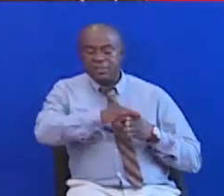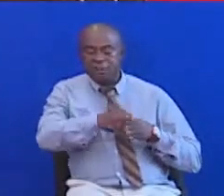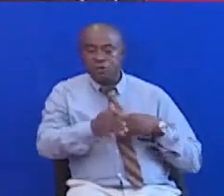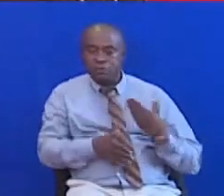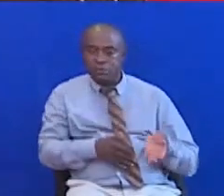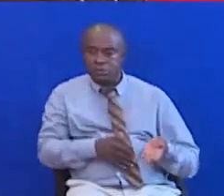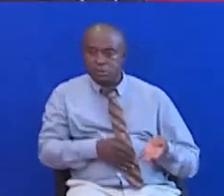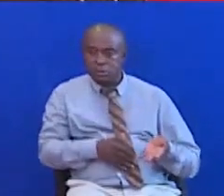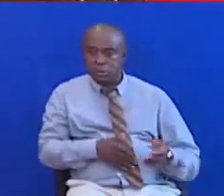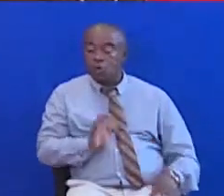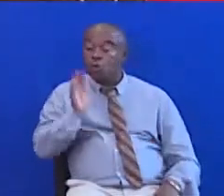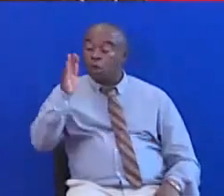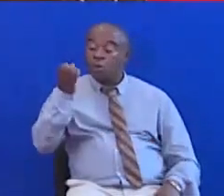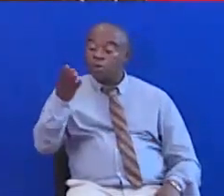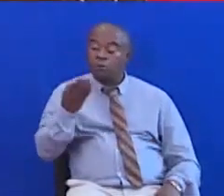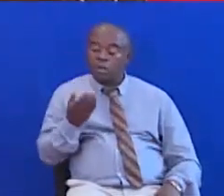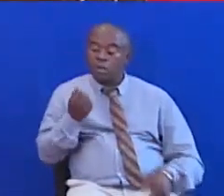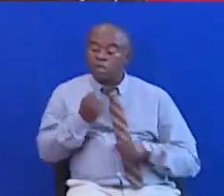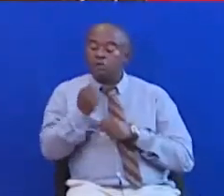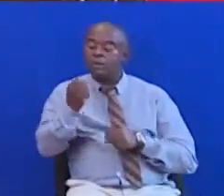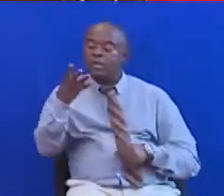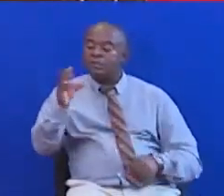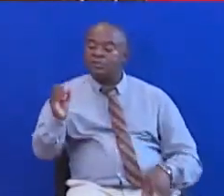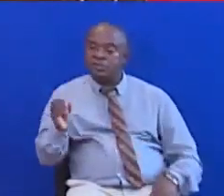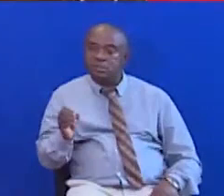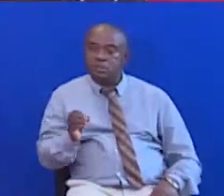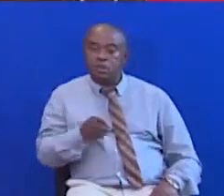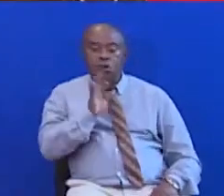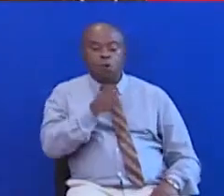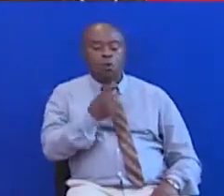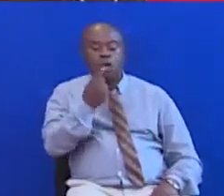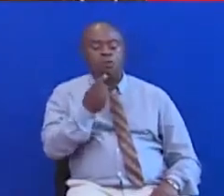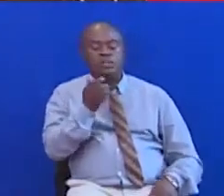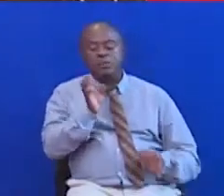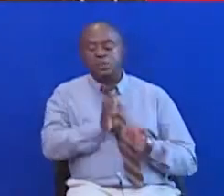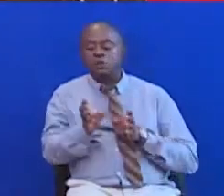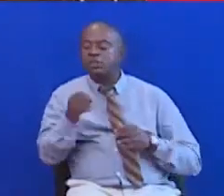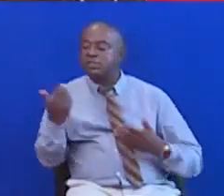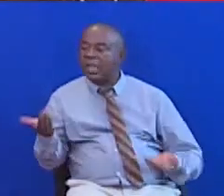ulipoambiwa umepewa kilometa 50, hela kwa mwaka umetengewa kiasi gani.